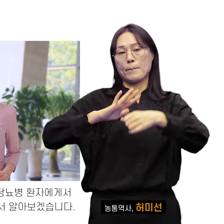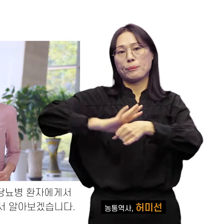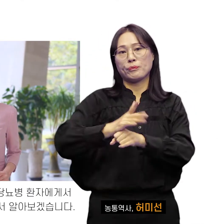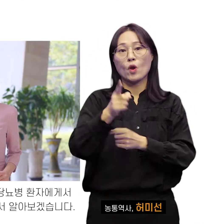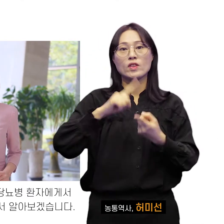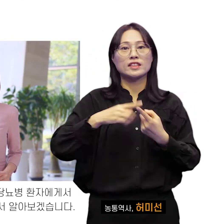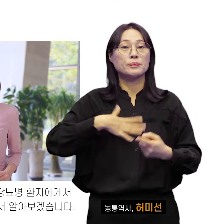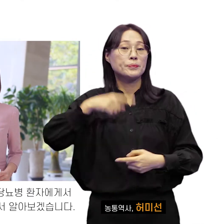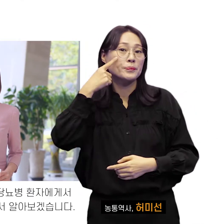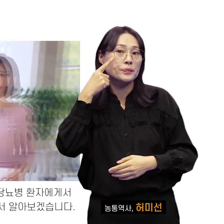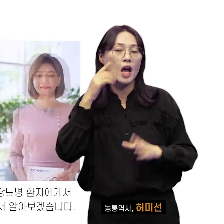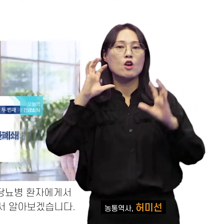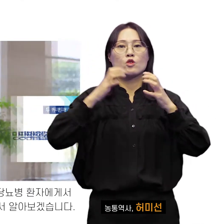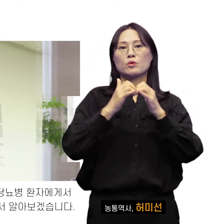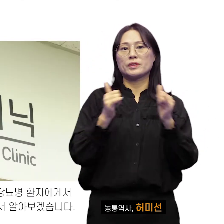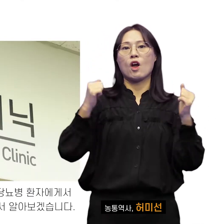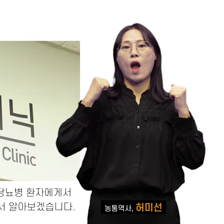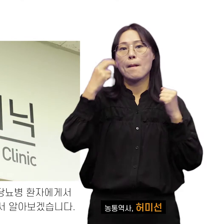알아보겠습니다.